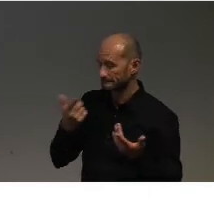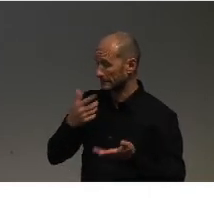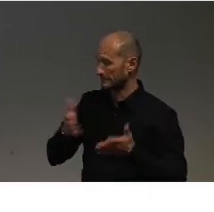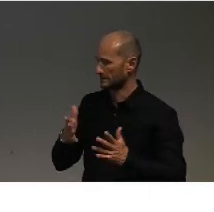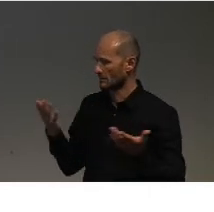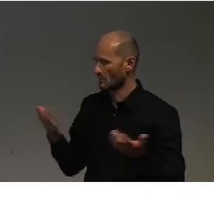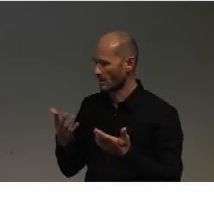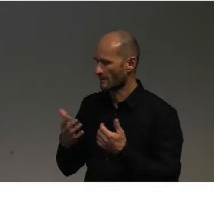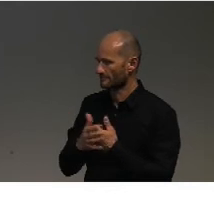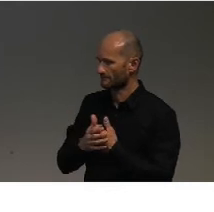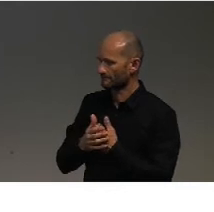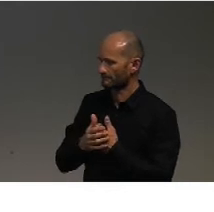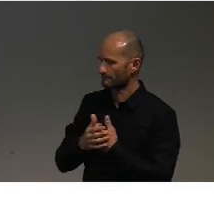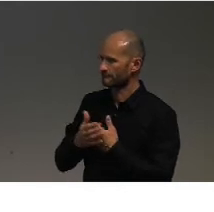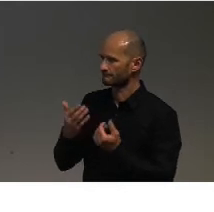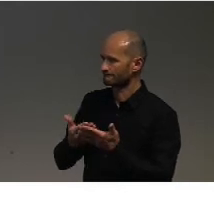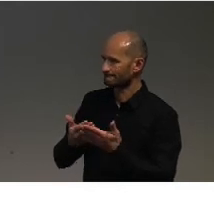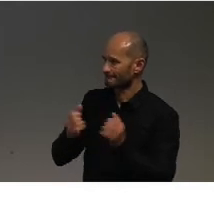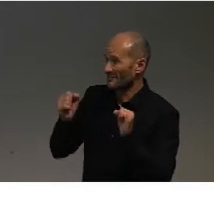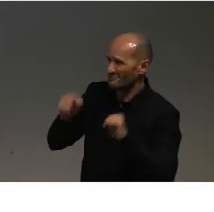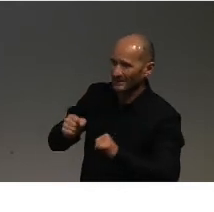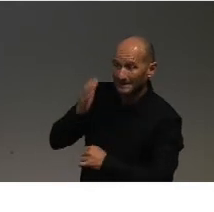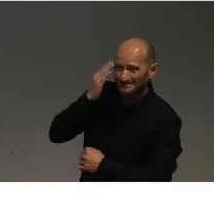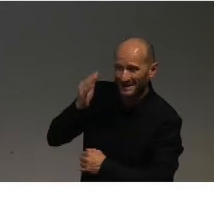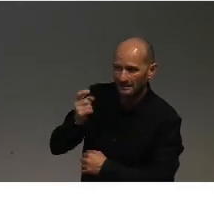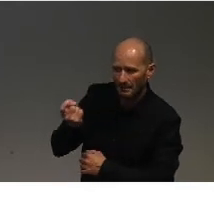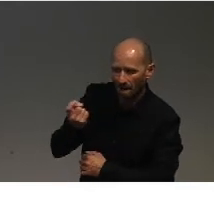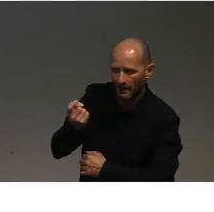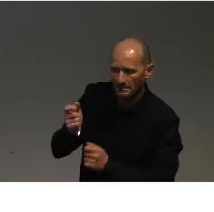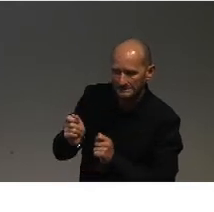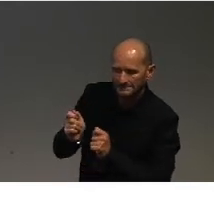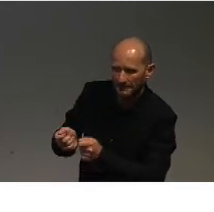une présomption d'imputabilité, mais avec